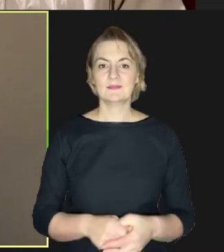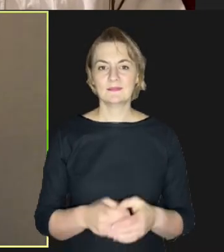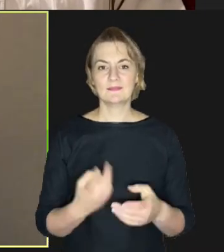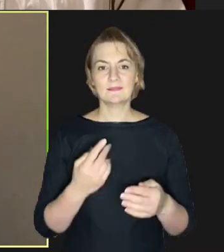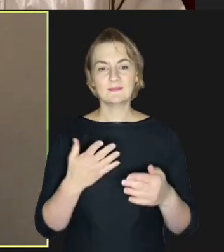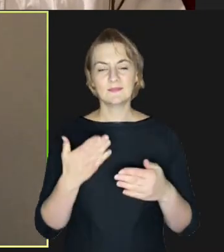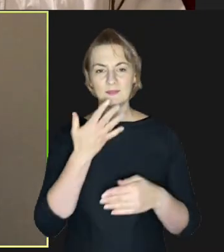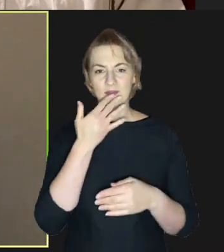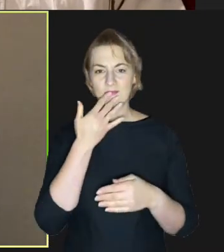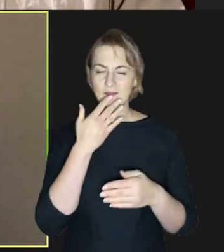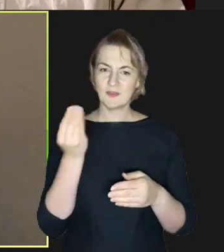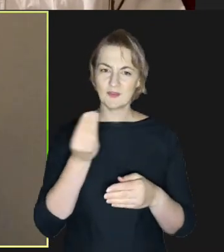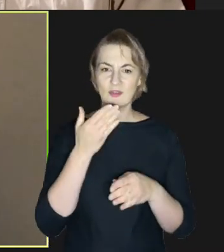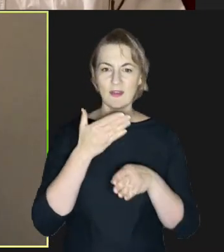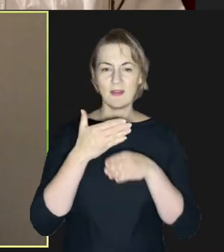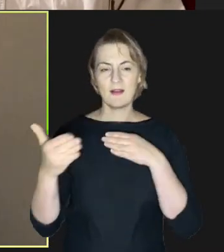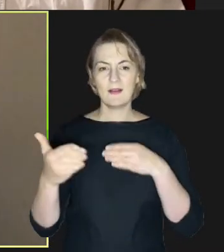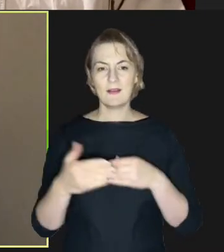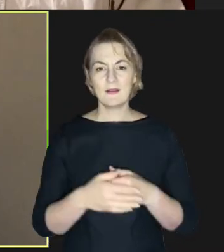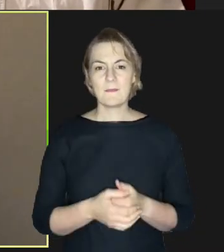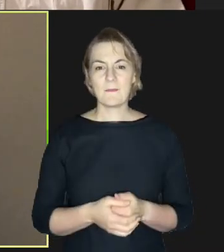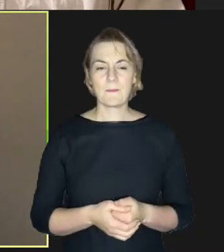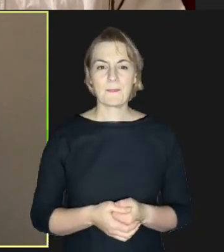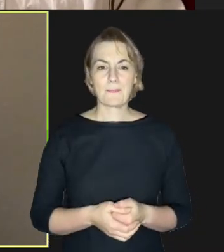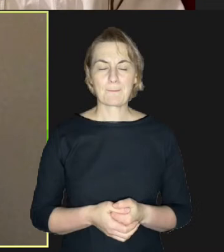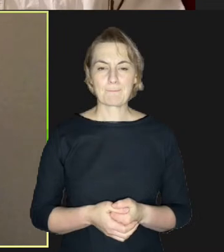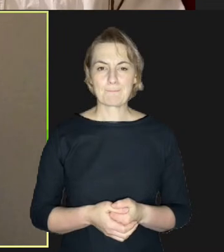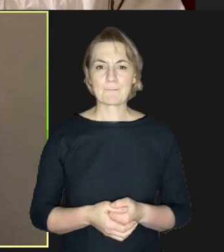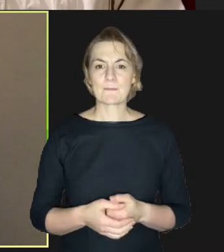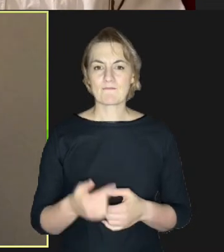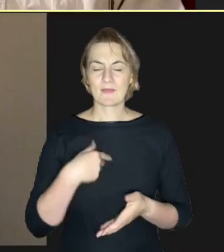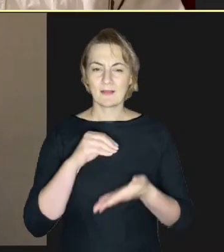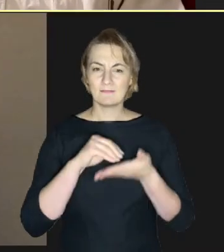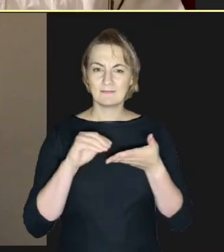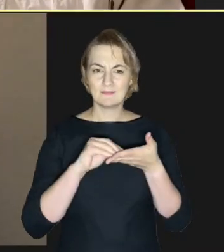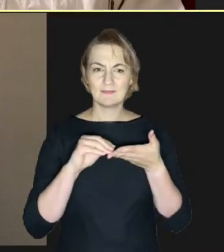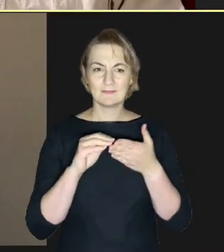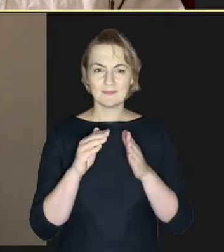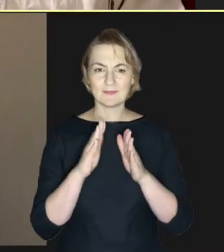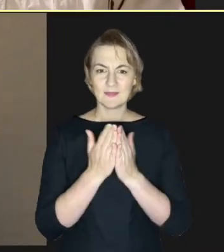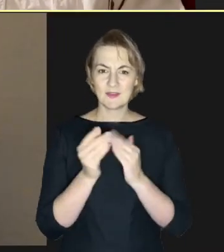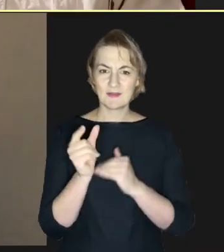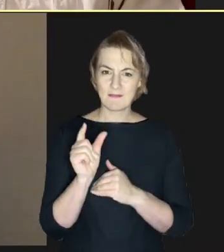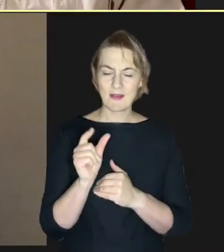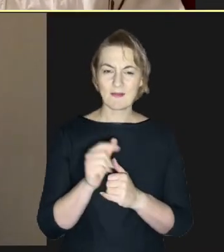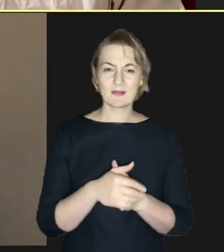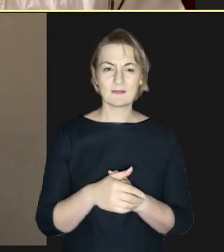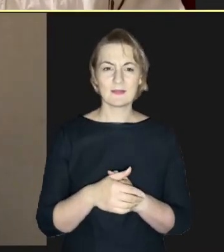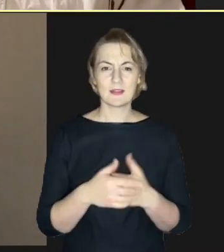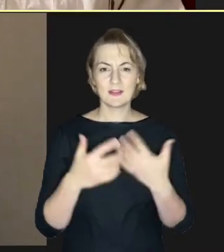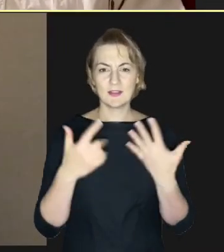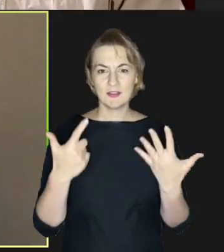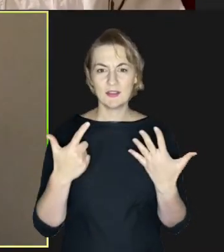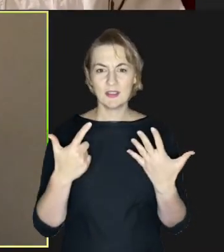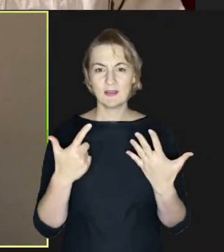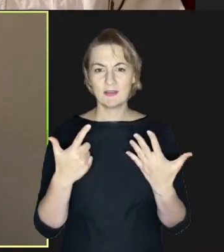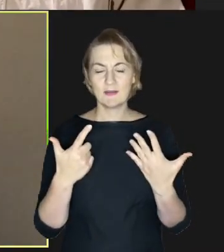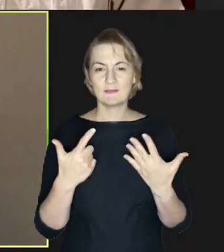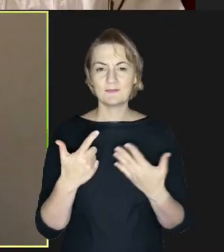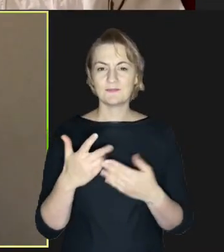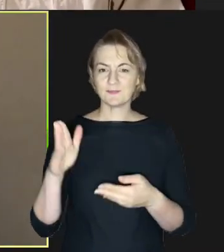dalej. Ja napisałem taką małą książeczkę kiedyś. Siedem boskich